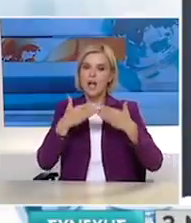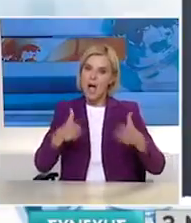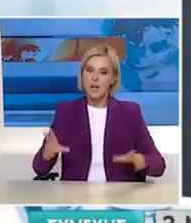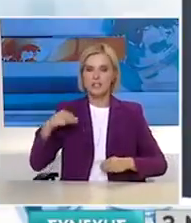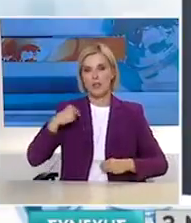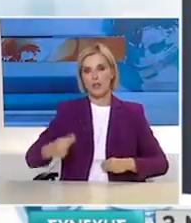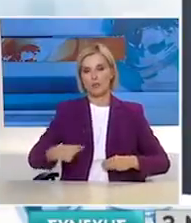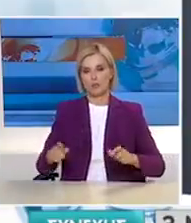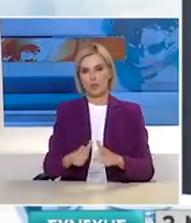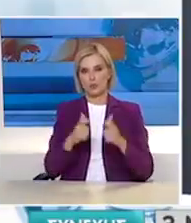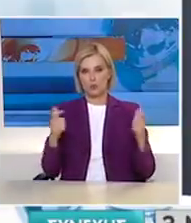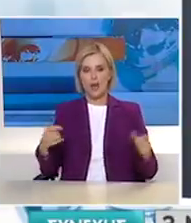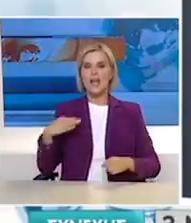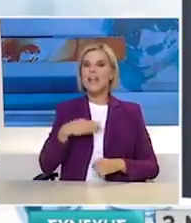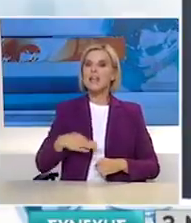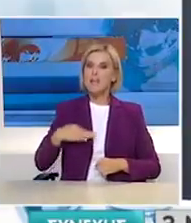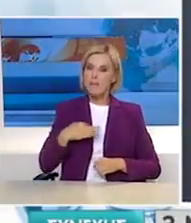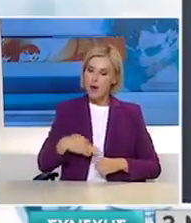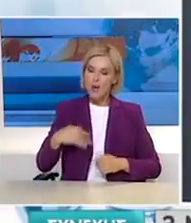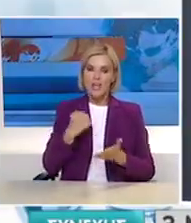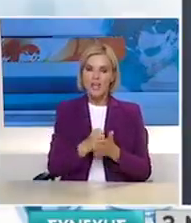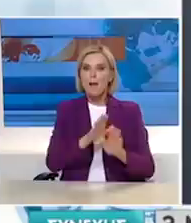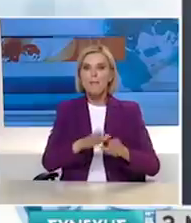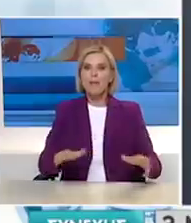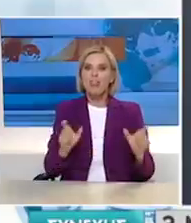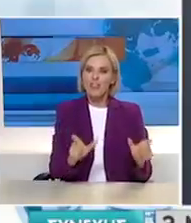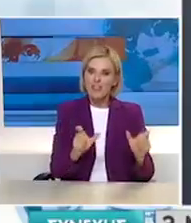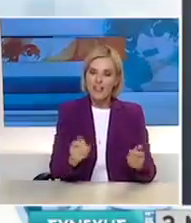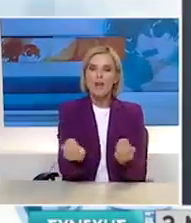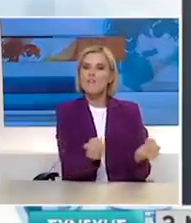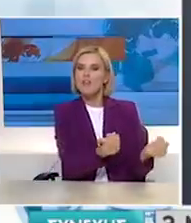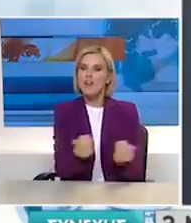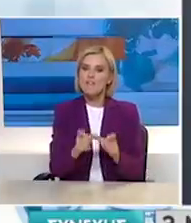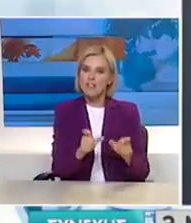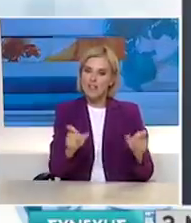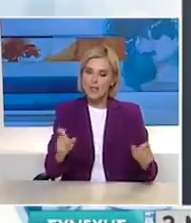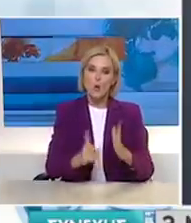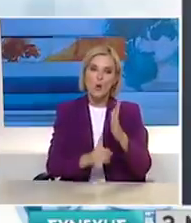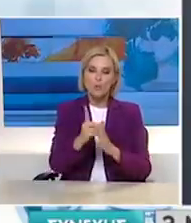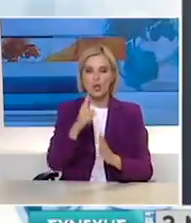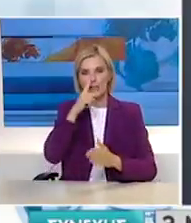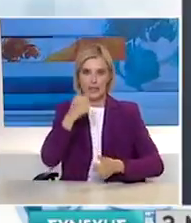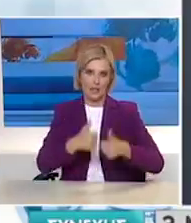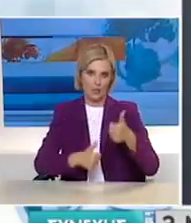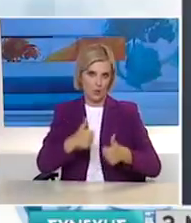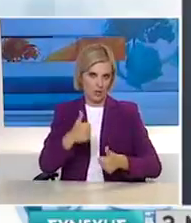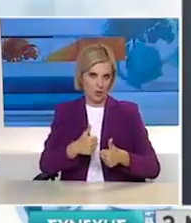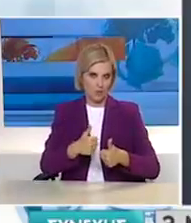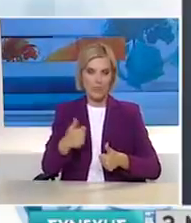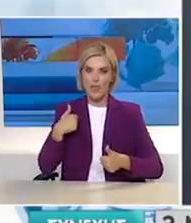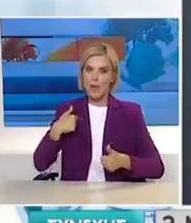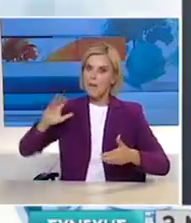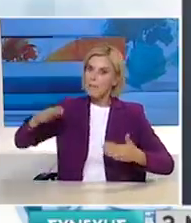δημοτικά σχολεία, τα νηπιαγωγεία και η υβριφονηπιακή σταθμή από την 1η Ιουνίου. Να σημειώσω ότι η εμπειρία από το άνοιγμα γυμνασίου